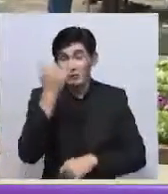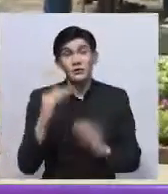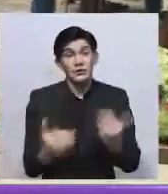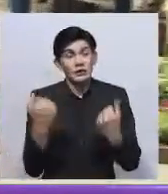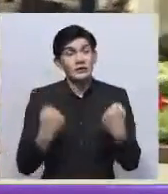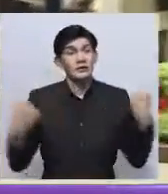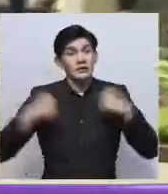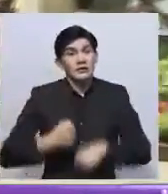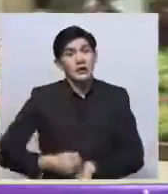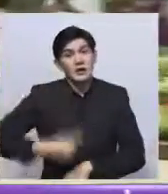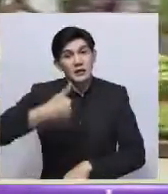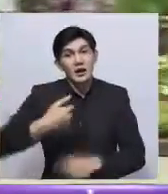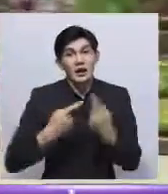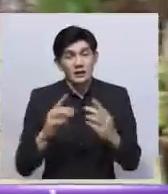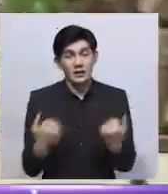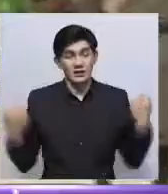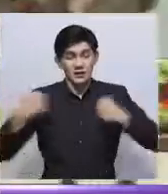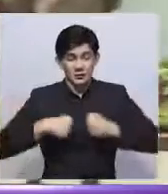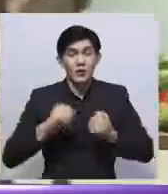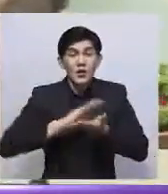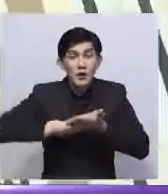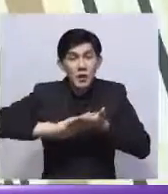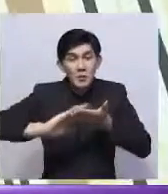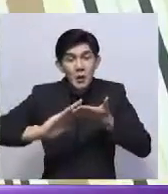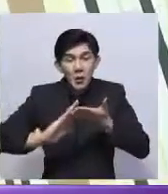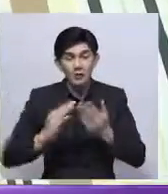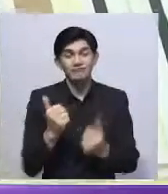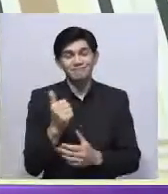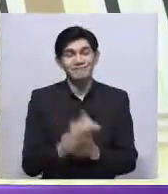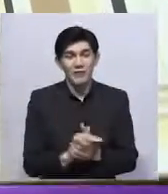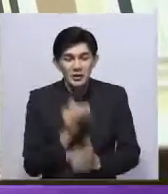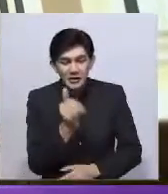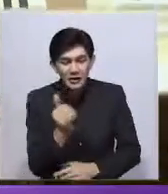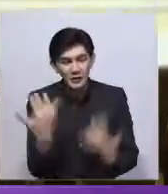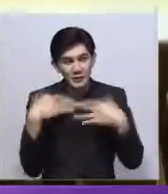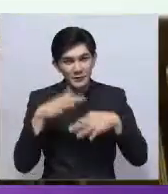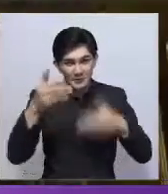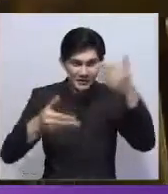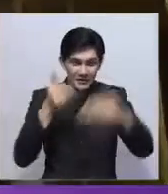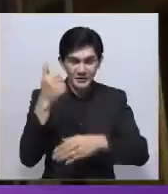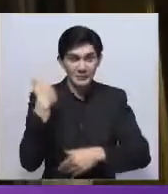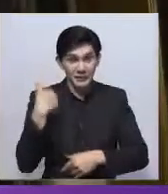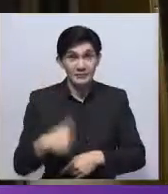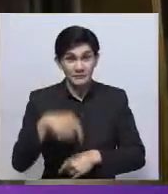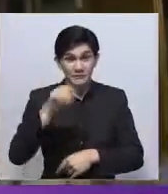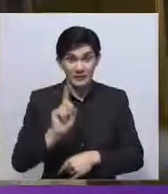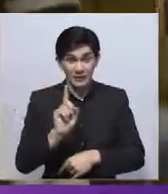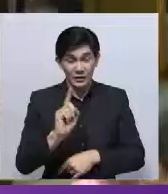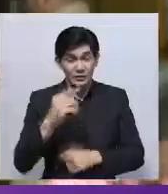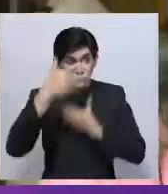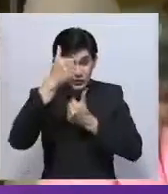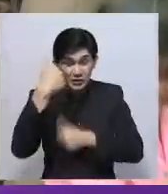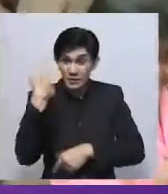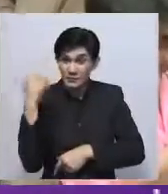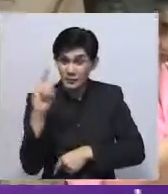งๆเนี่ยสวมใส่ได้แค่เพียงแค่ใส่ชุดสุภาพให้เหมาะกับสถานที่ก็เดินทางไปได้แล้วนะคะ1จุดที่หลายๆคนให้ความ